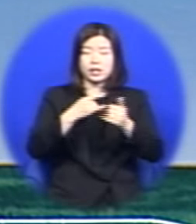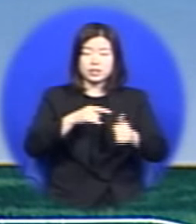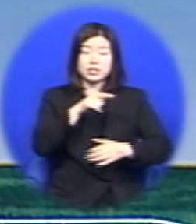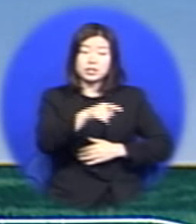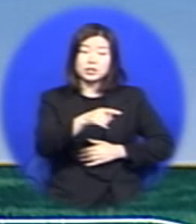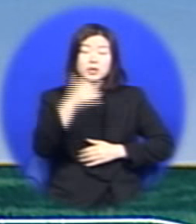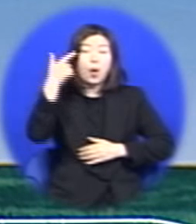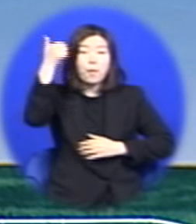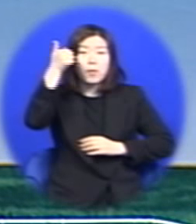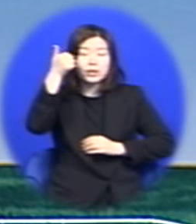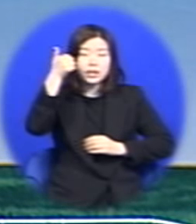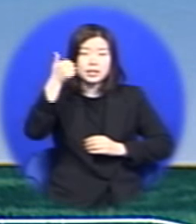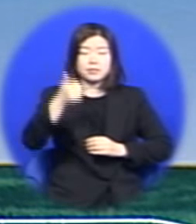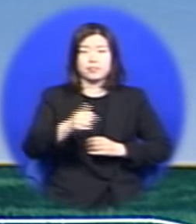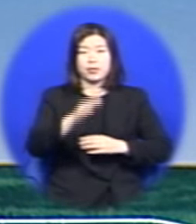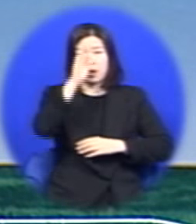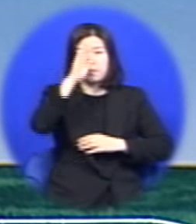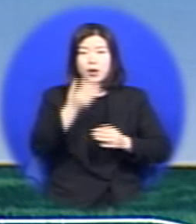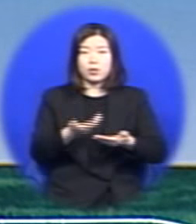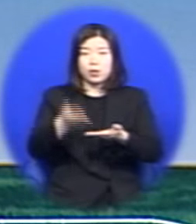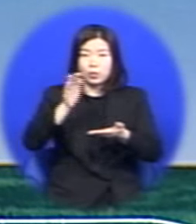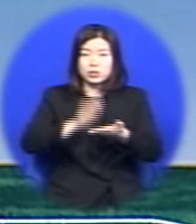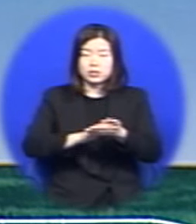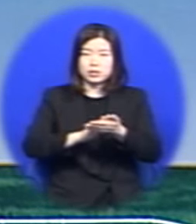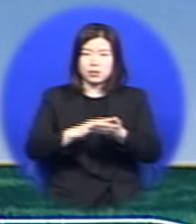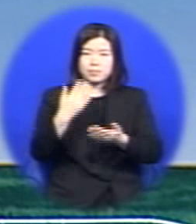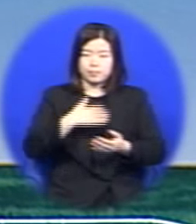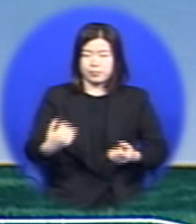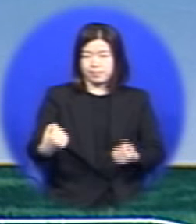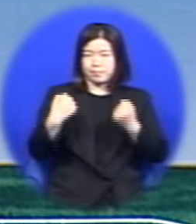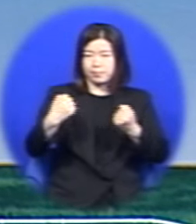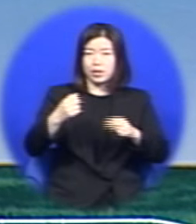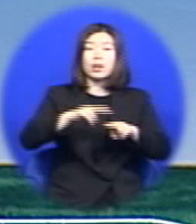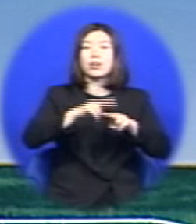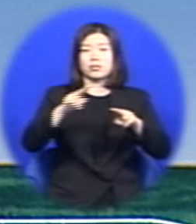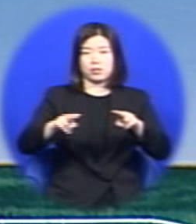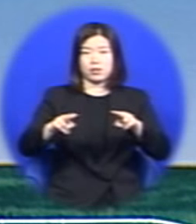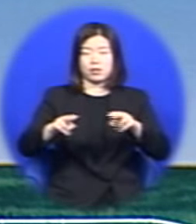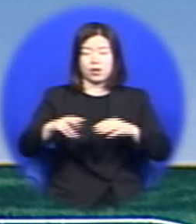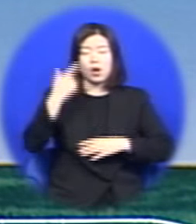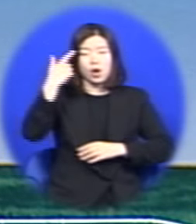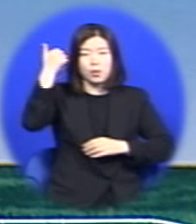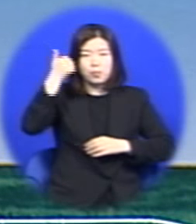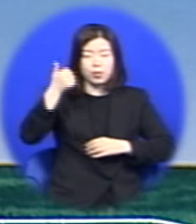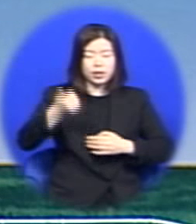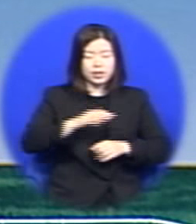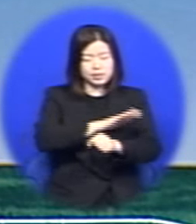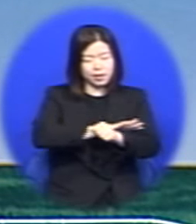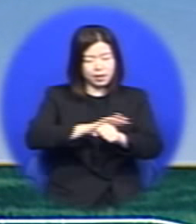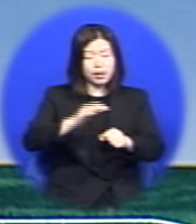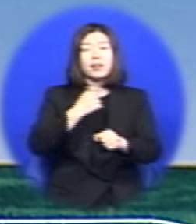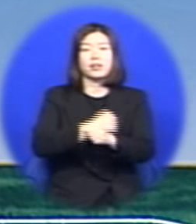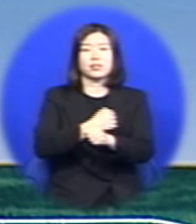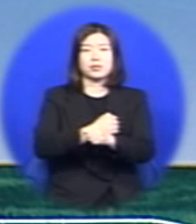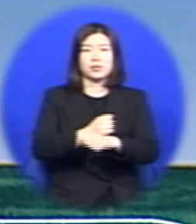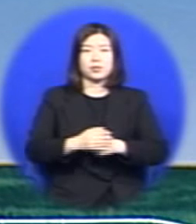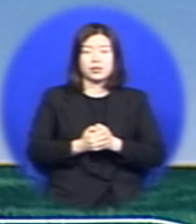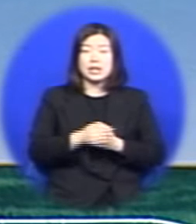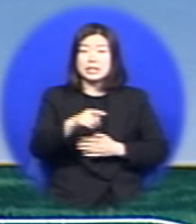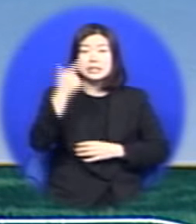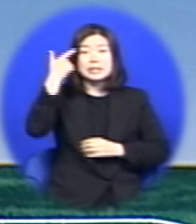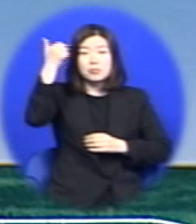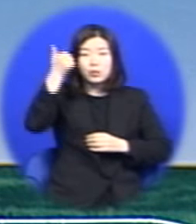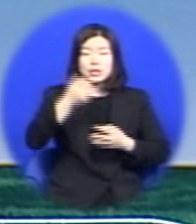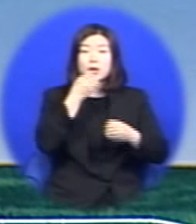병을 고쳐주셔서 건강하게 은퇴하셨습니다. 목회를 아주 잘하셨어요. 그